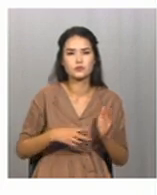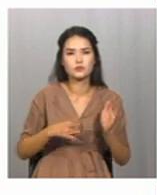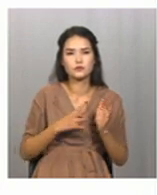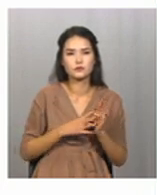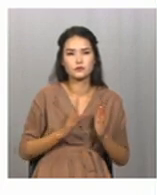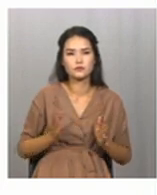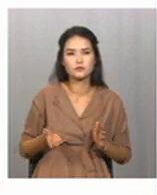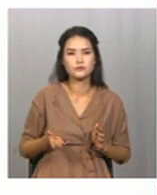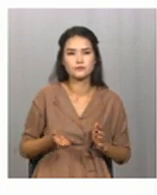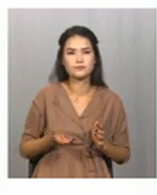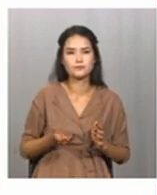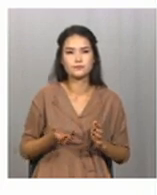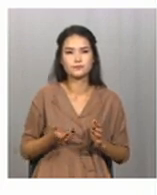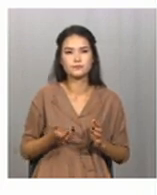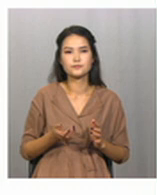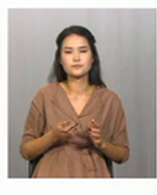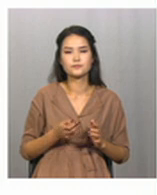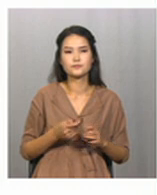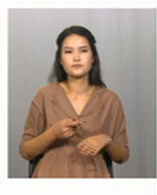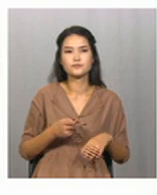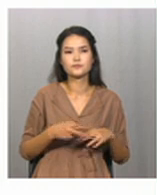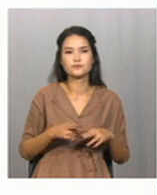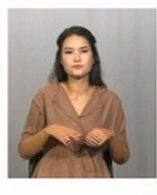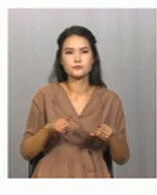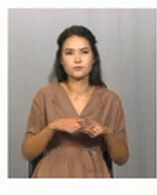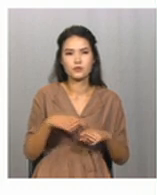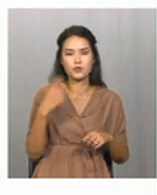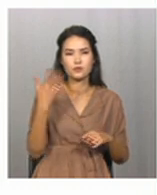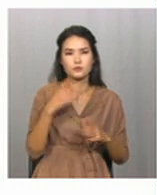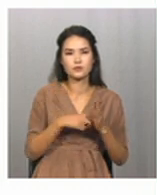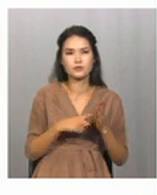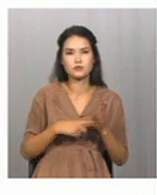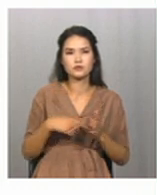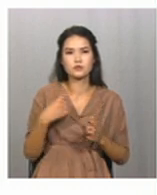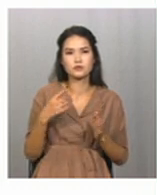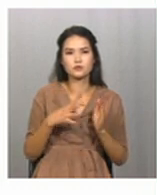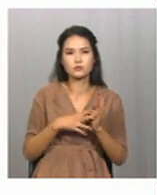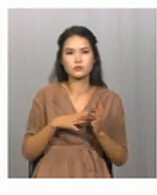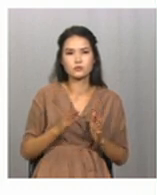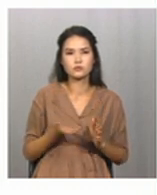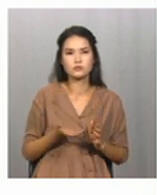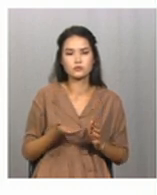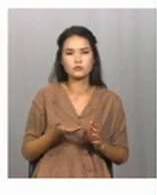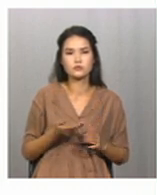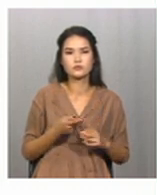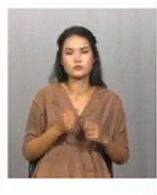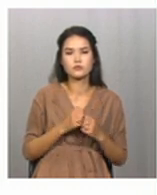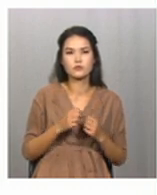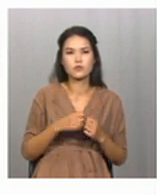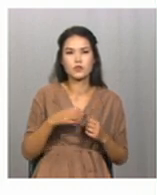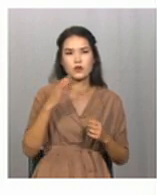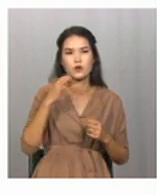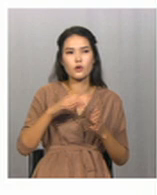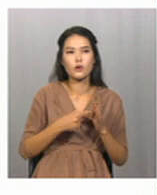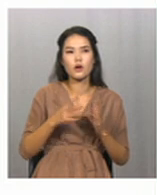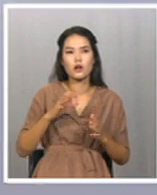4. 9-дан 9 азайту 9-дан 4, 9-дан 5-ке тең. Бұл косинус квадрат альфа. Косинус альфа болса, осы санның